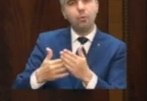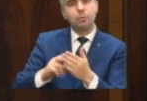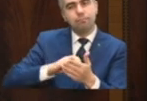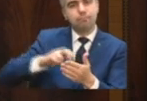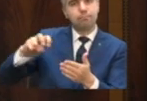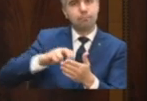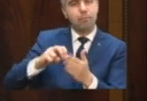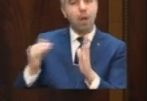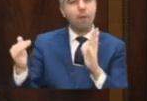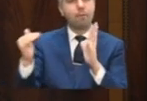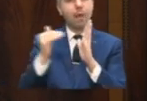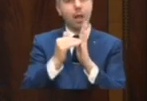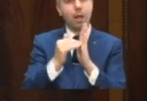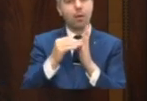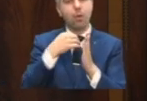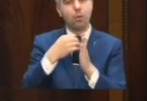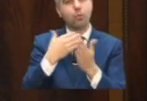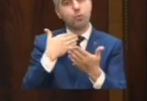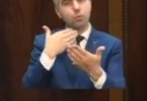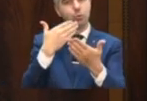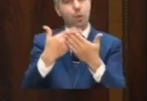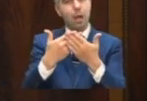وفي الختام غادي نشكر الدول الصديقة